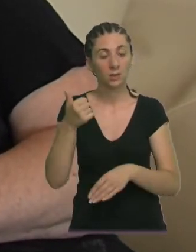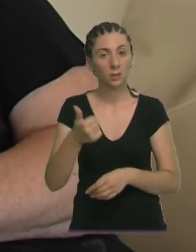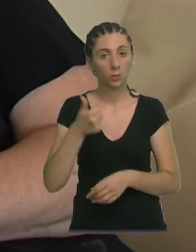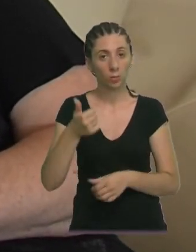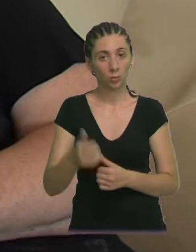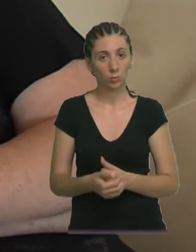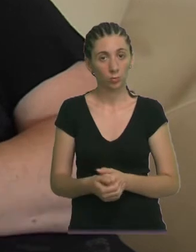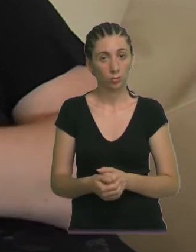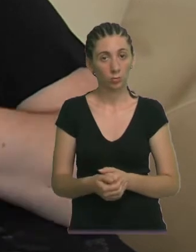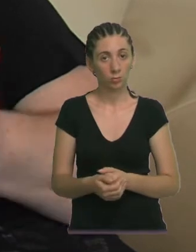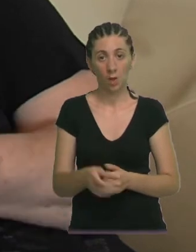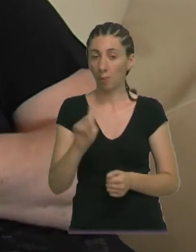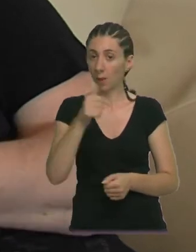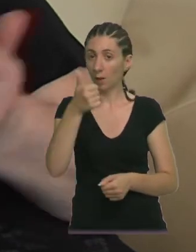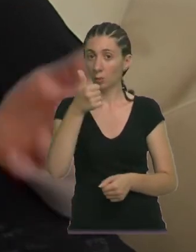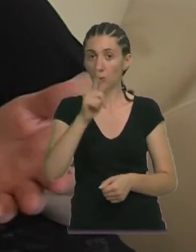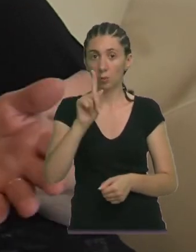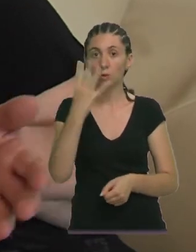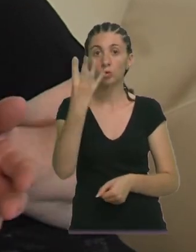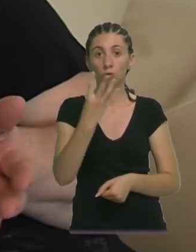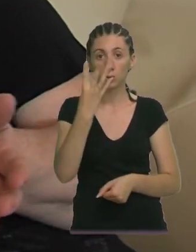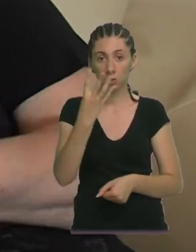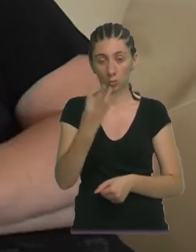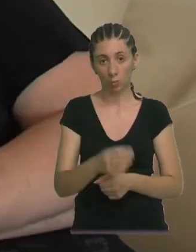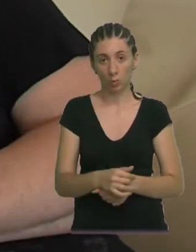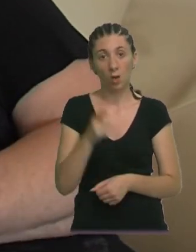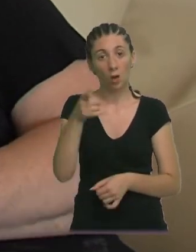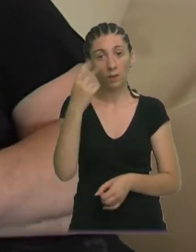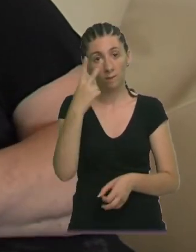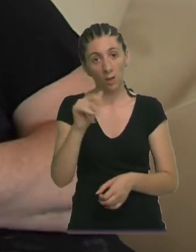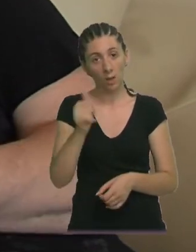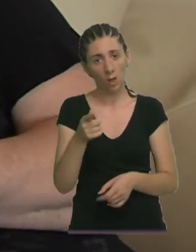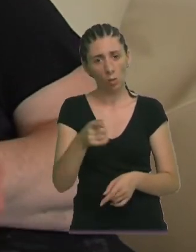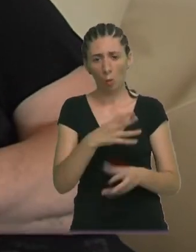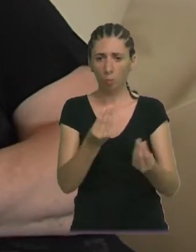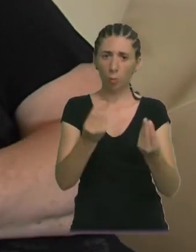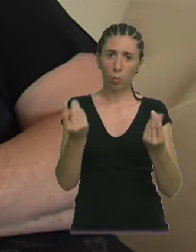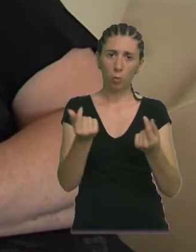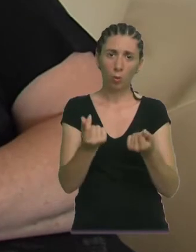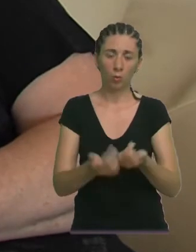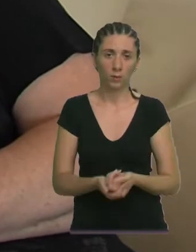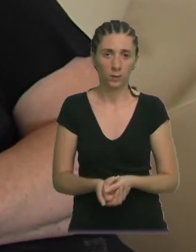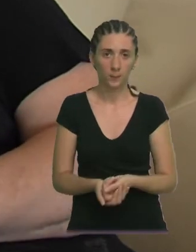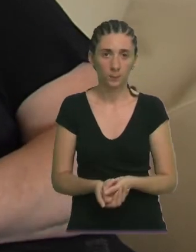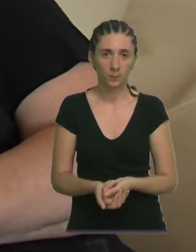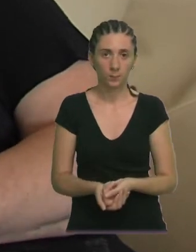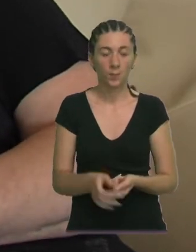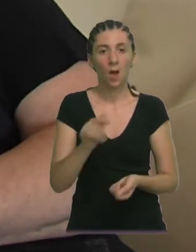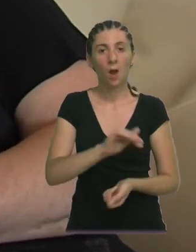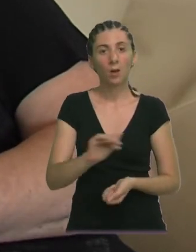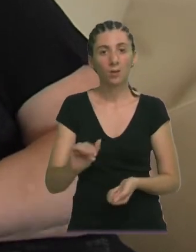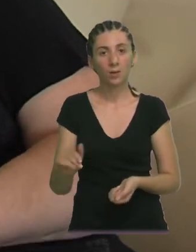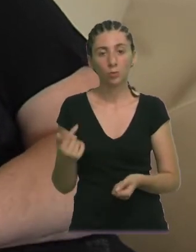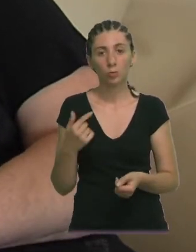godišnje. Ja, to ne samo jednu godinu, nego 4 godine. Pa sad vidite da li je to jako puno. Ali znate šta, na djecu